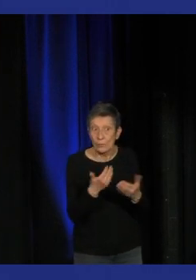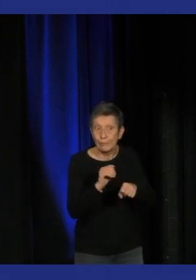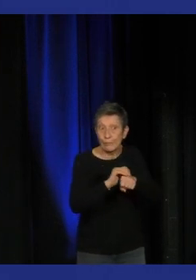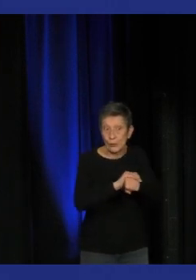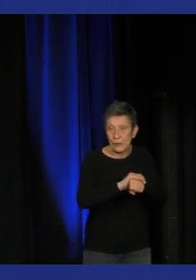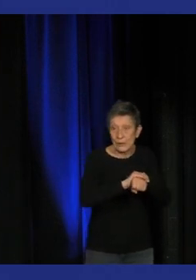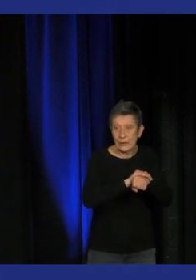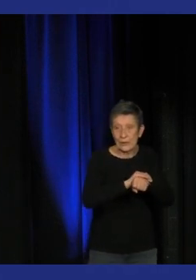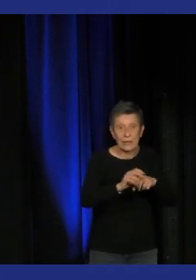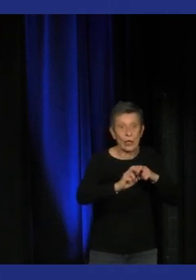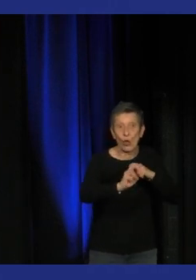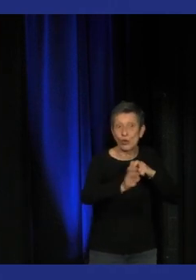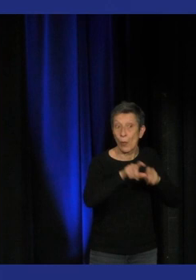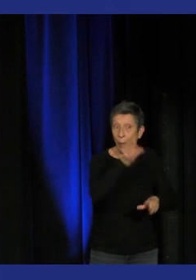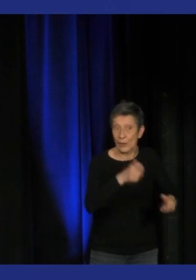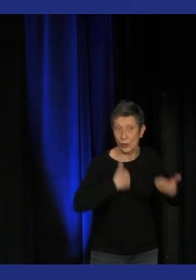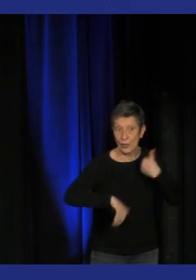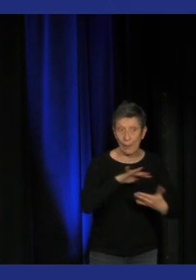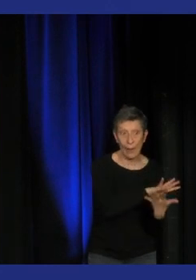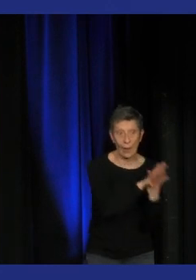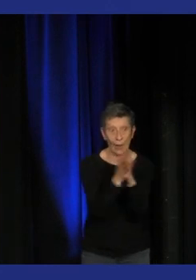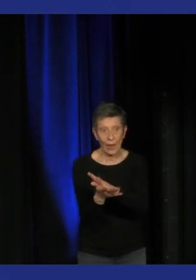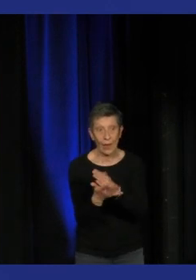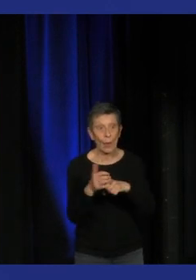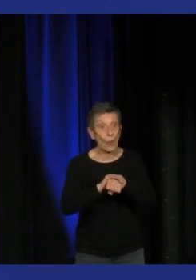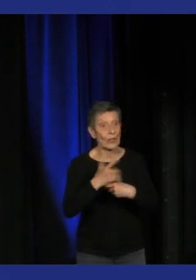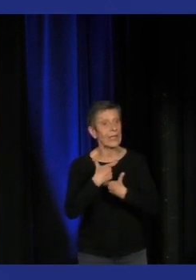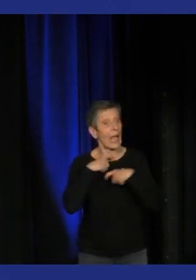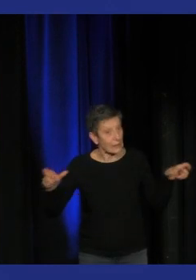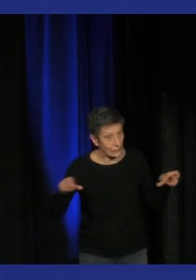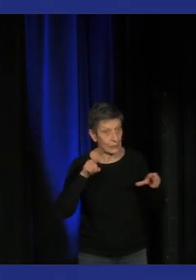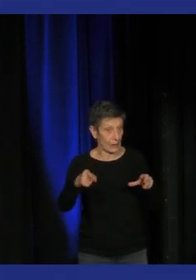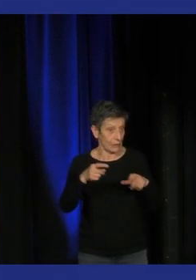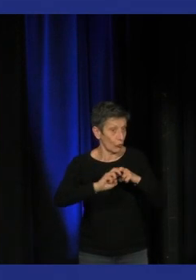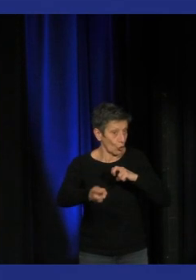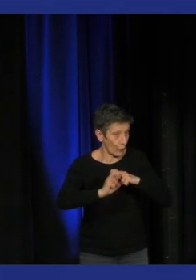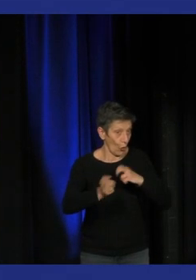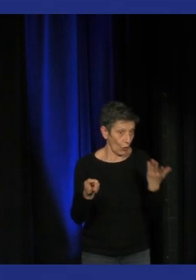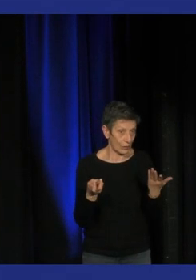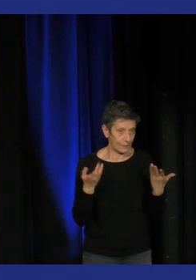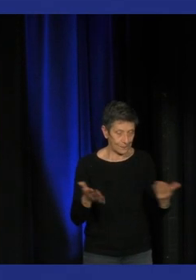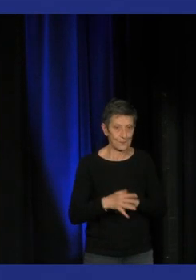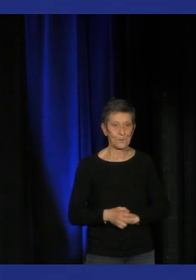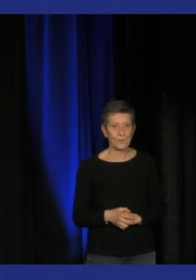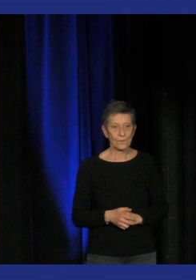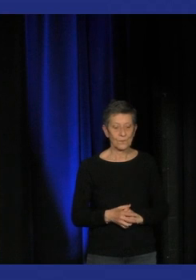d'une politique de transport des personnes handicapées à une politique d'accessibilité au transport.